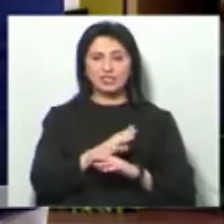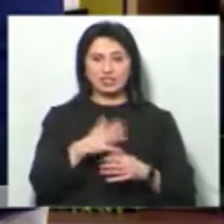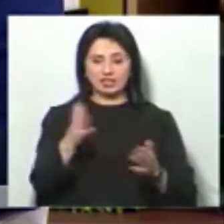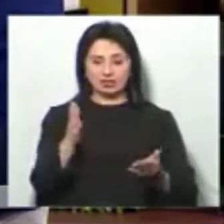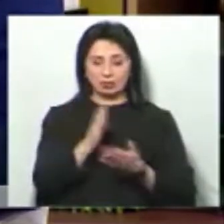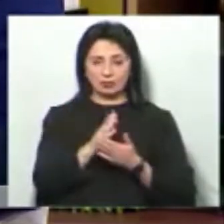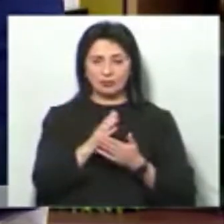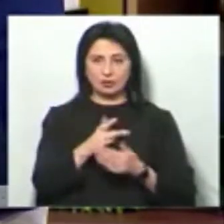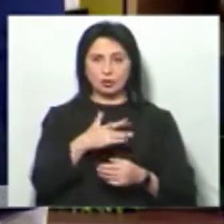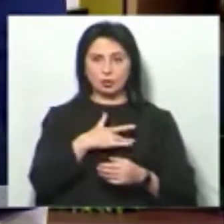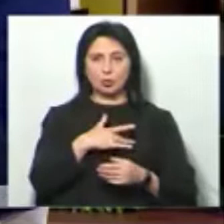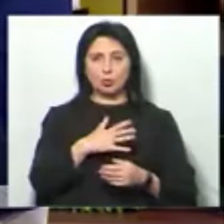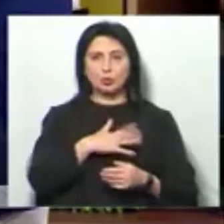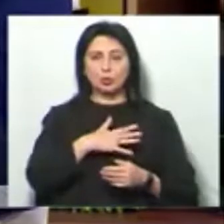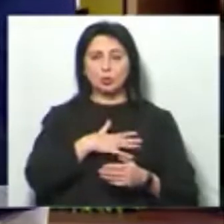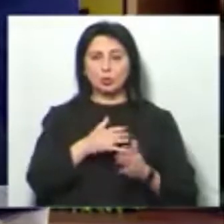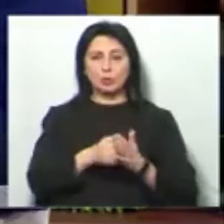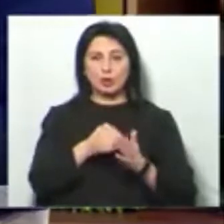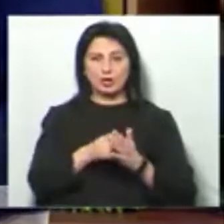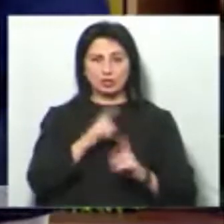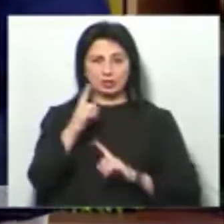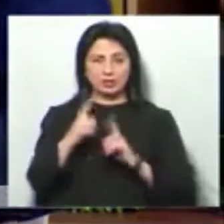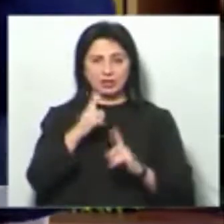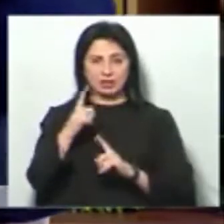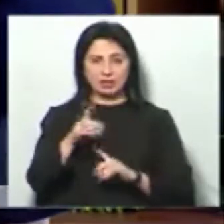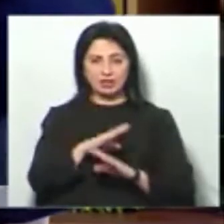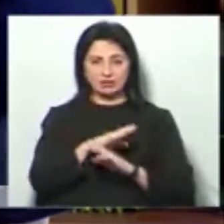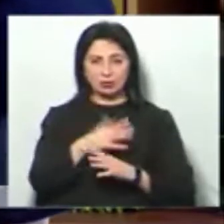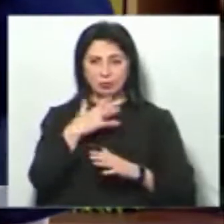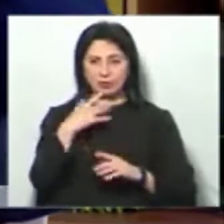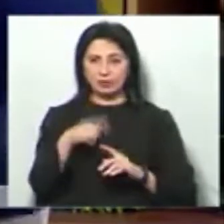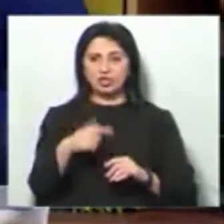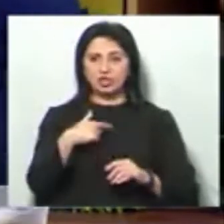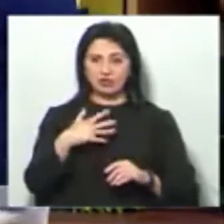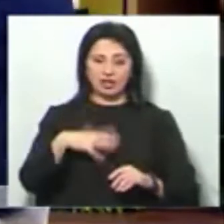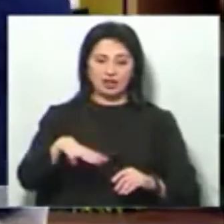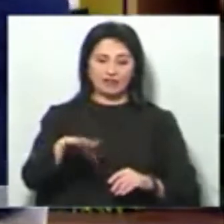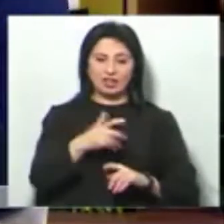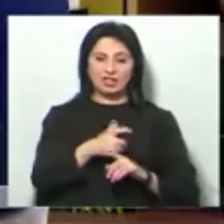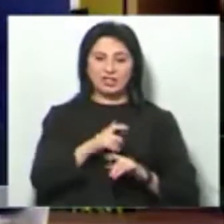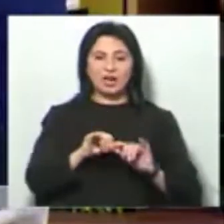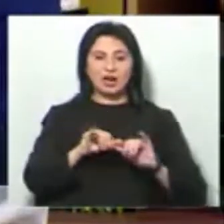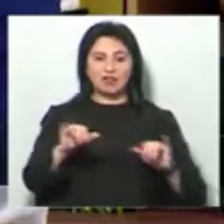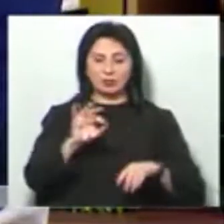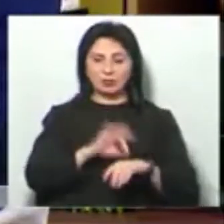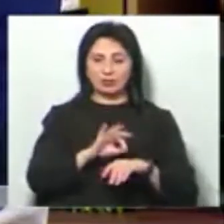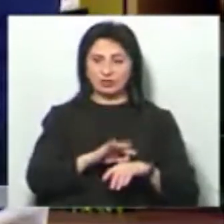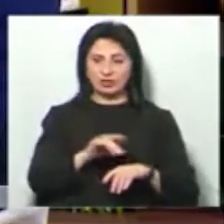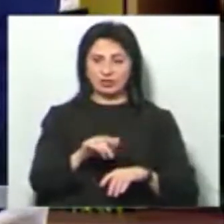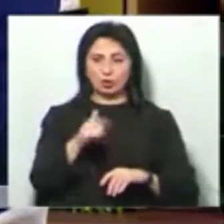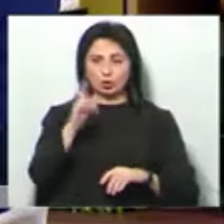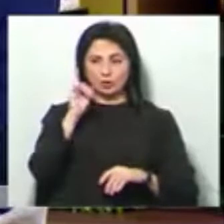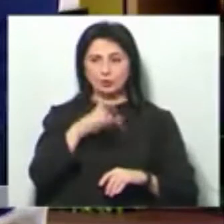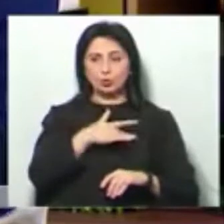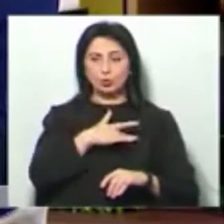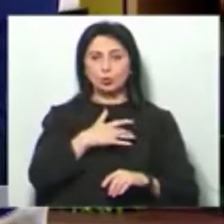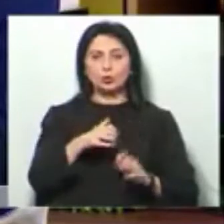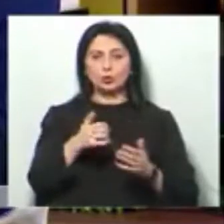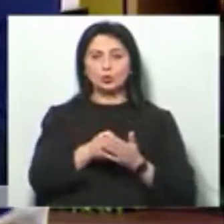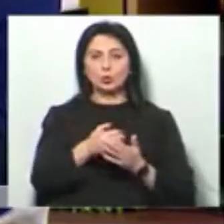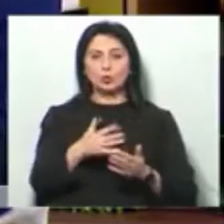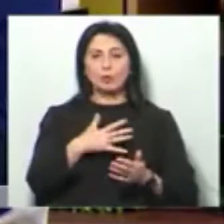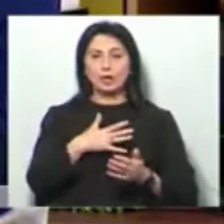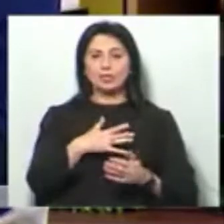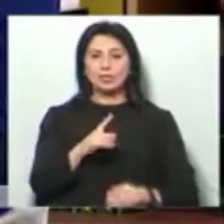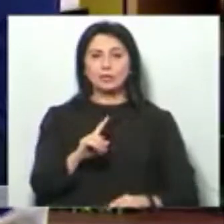არის გულის უკმარისობის ყოველწლიურად. ესე ჩვენ ქვეყანაში ძალიან გავრცელებული დაავადებაა და როგორც ვიცით, გულის უკმარისობა არ არის